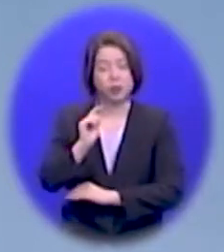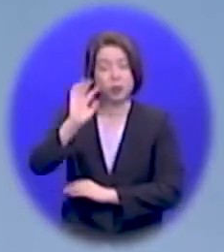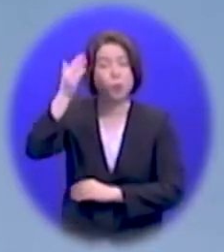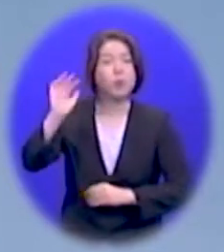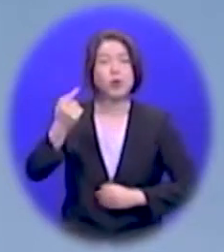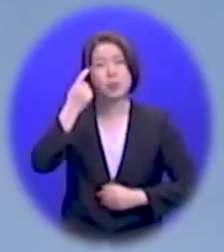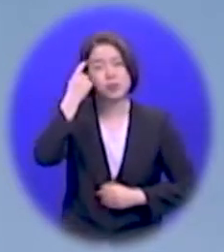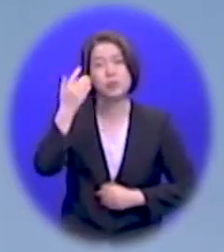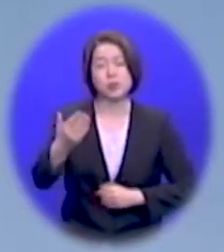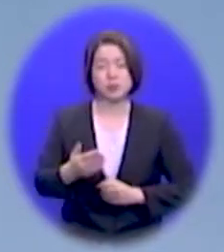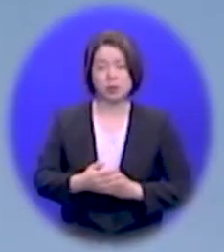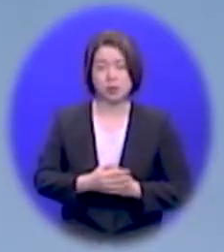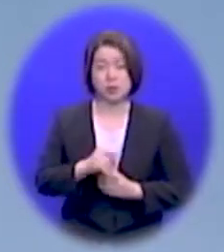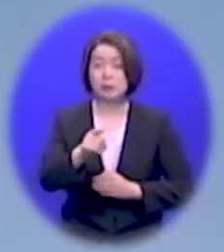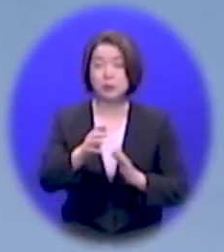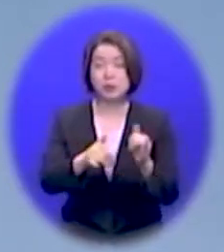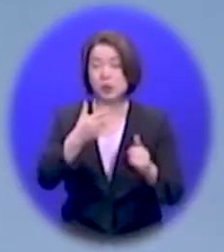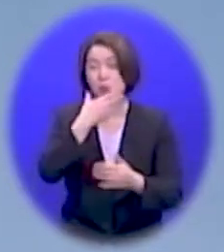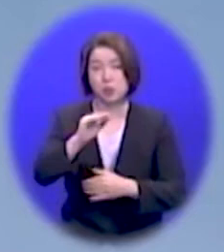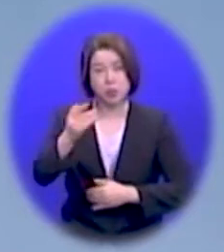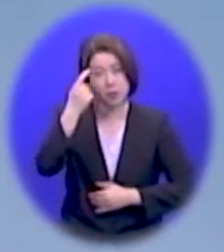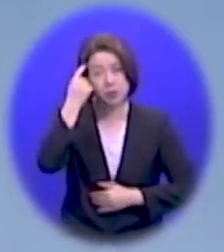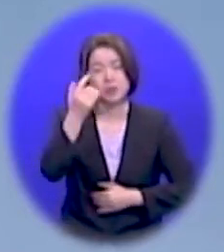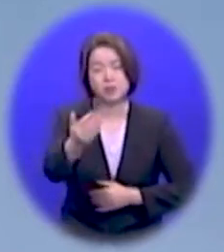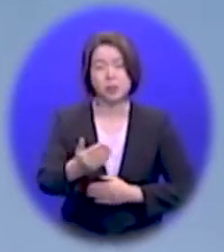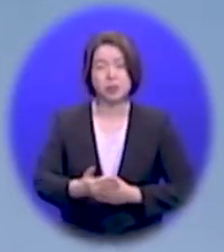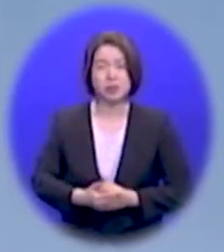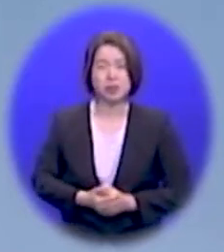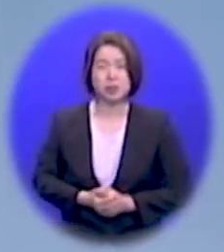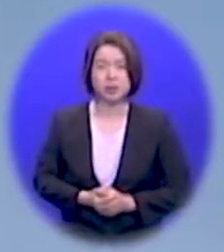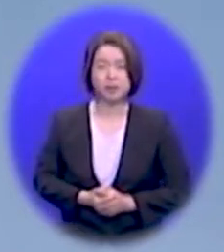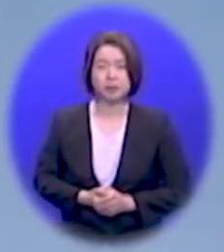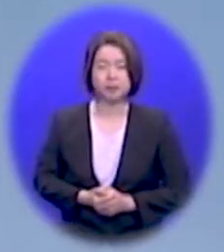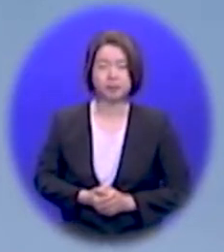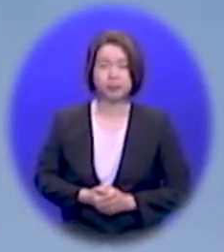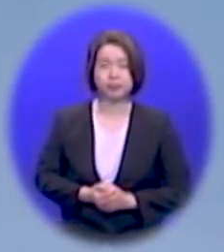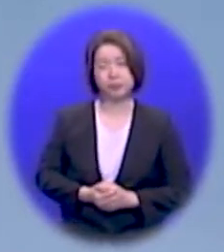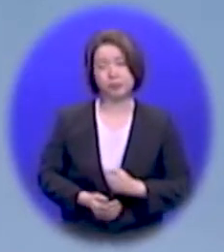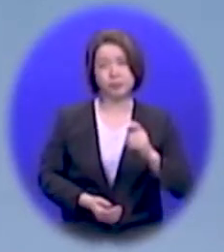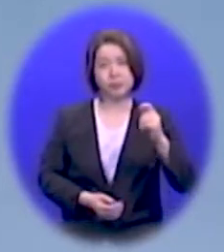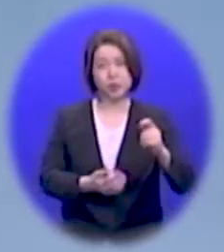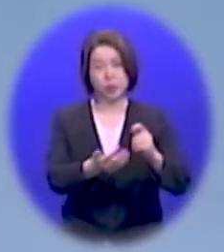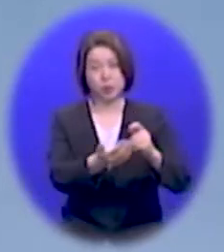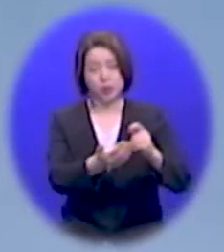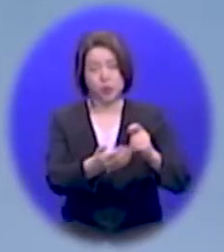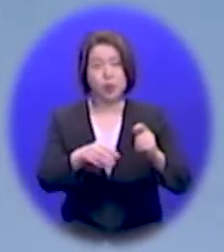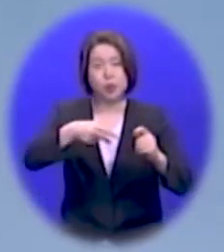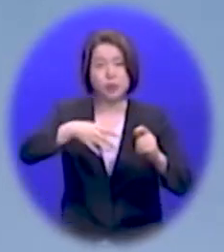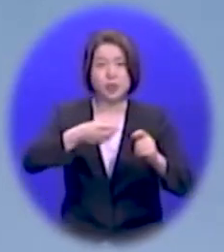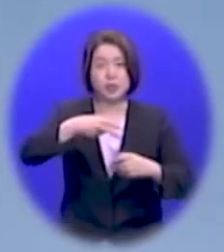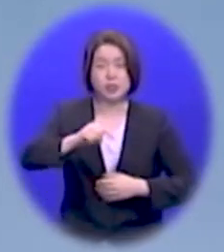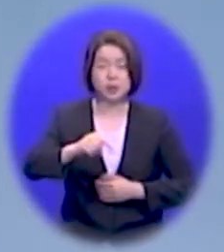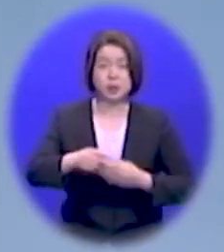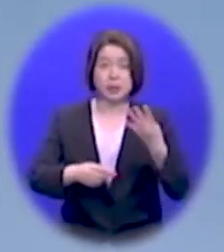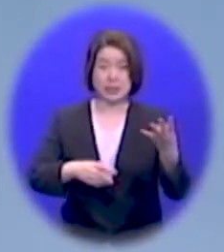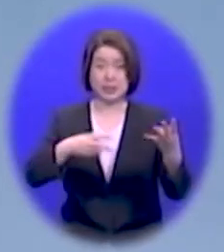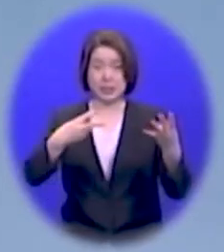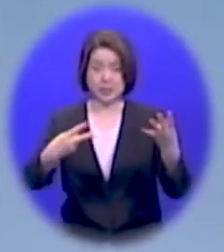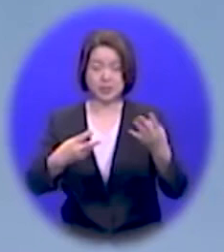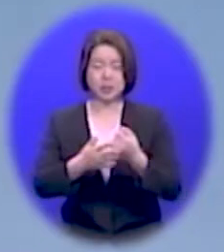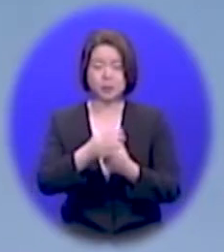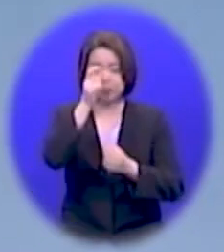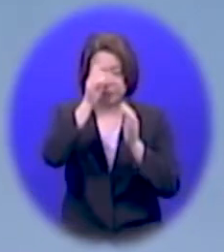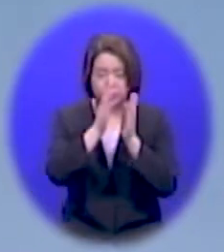그 얘기 보기 되겠냐 말입니다 골 써서 4장 2절에 기도를 계속하고 기도에